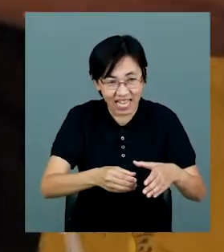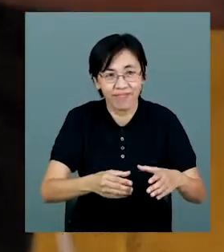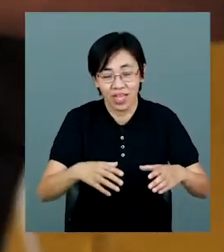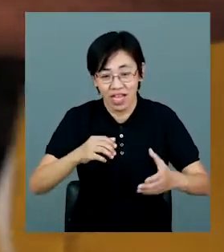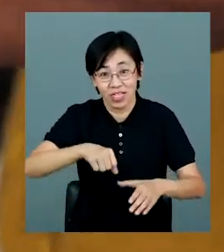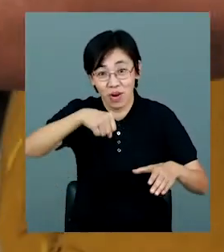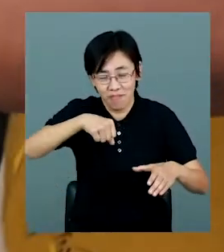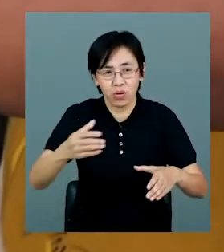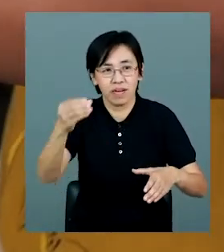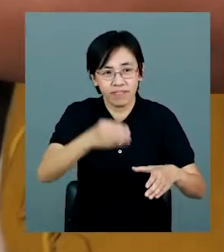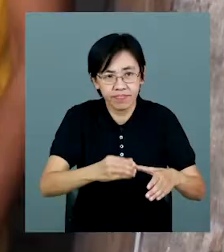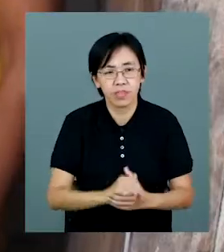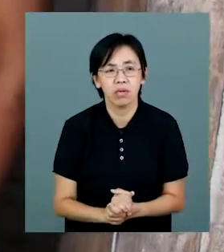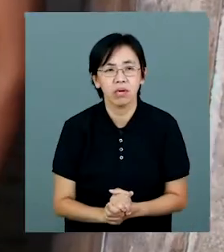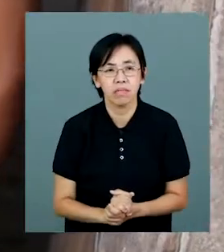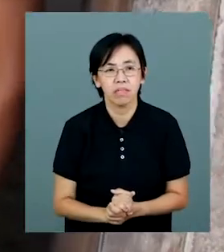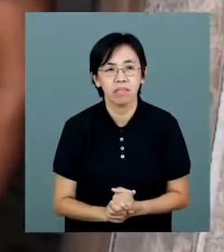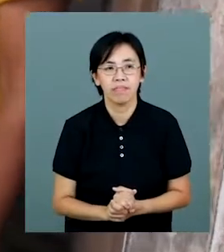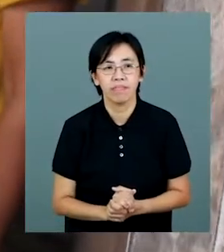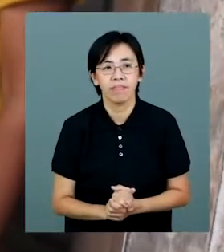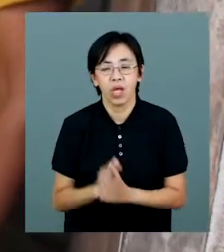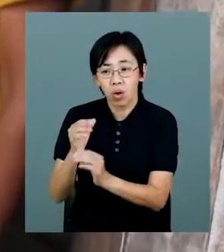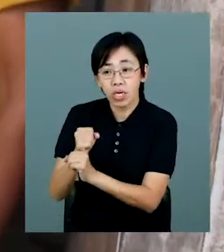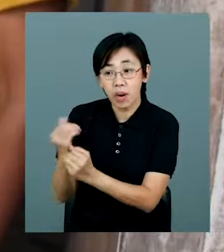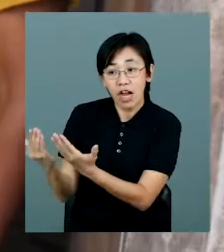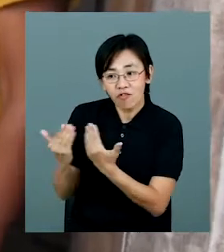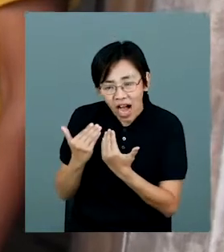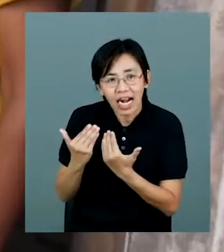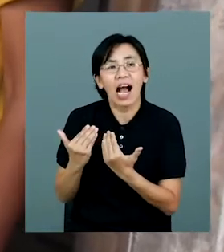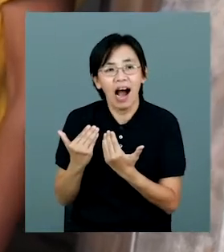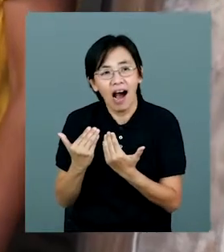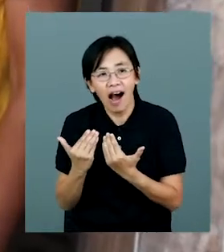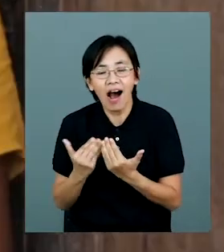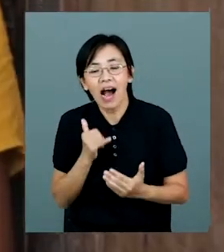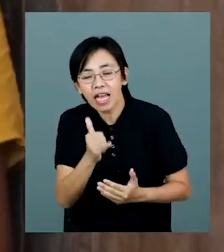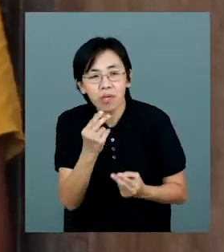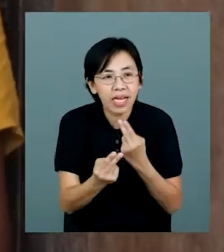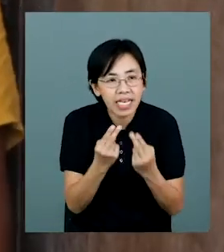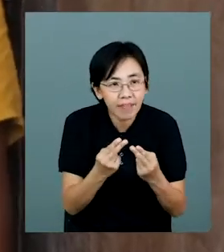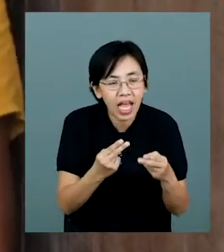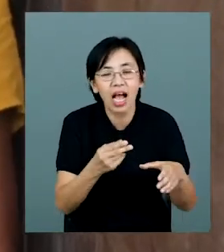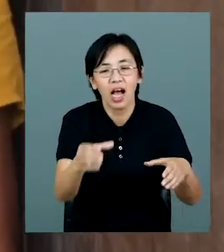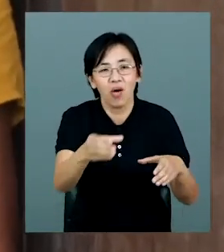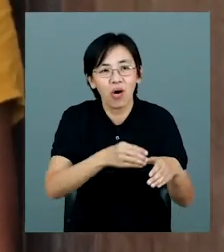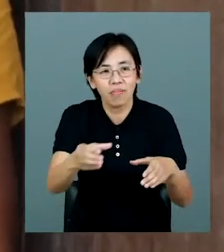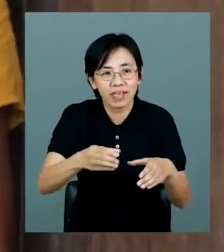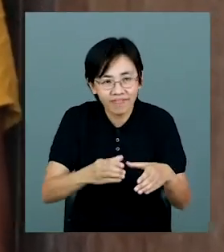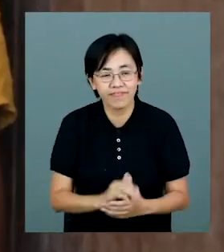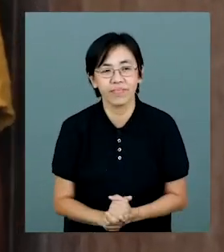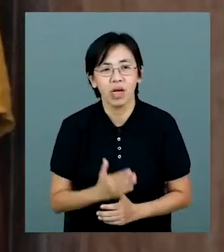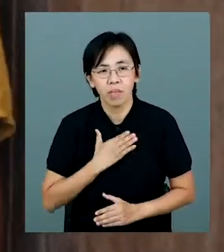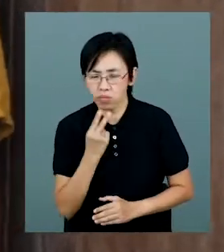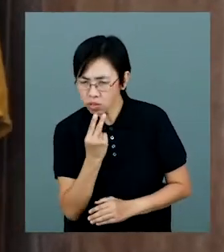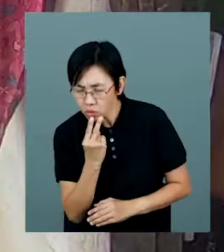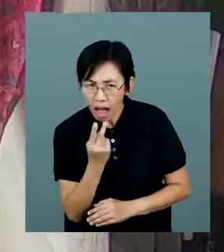ากระปุกเอามาให้ไว้แล้วครับส่วนหนึ่งก็คือได้รับมอบหมายจากทางเจ้าหน้าที่สุขภัณฑ์อีกทีนึงครับแล้วก็ทีนี้ผมก็ได้ล